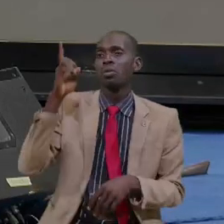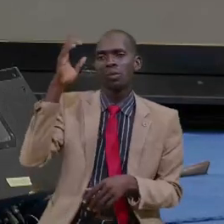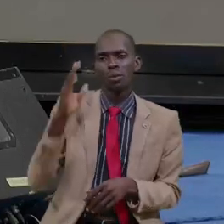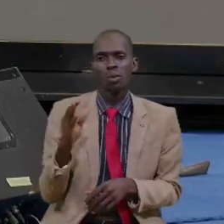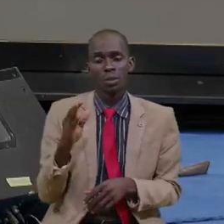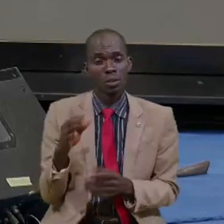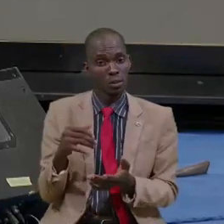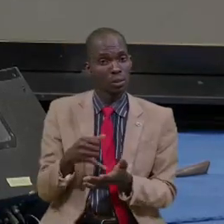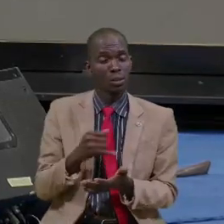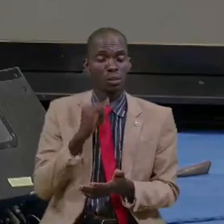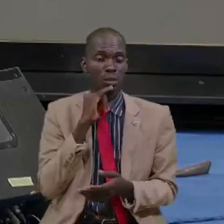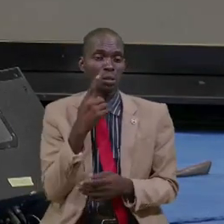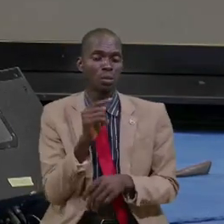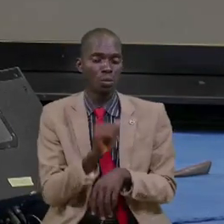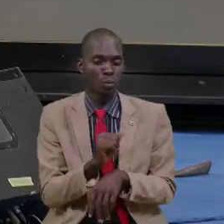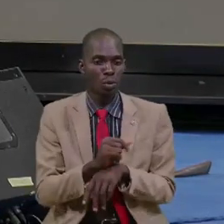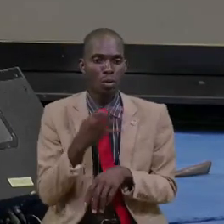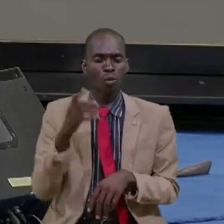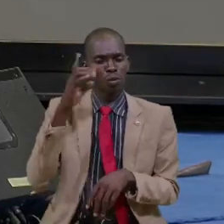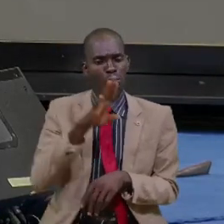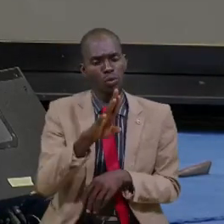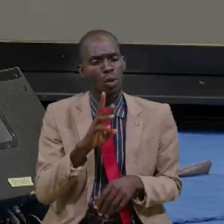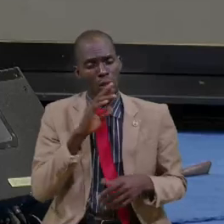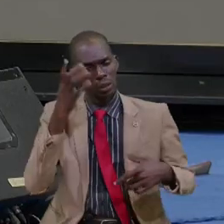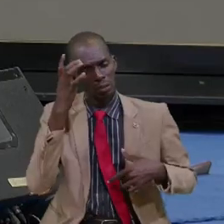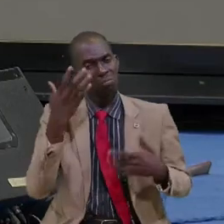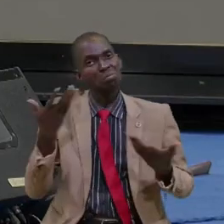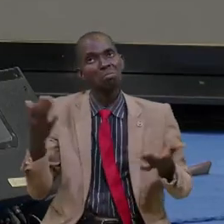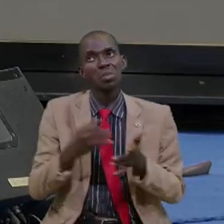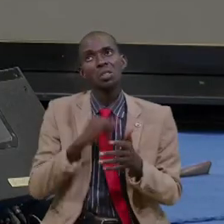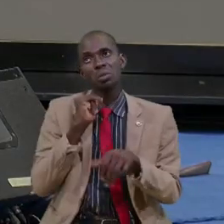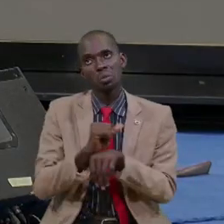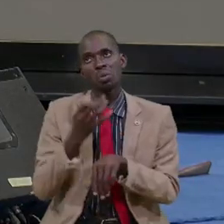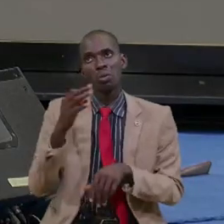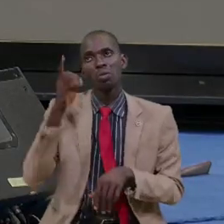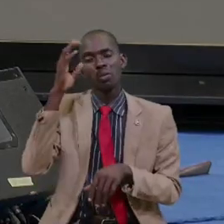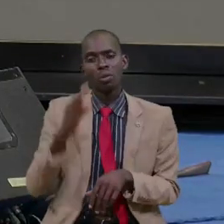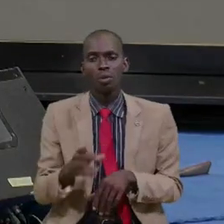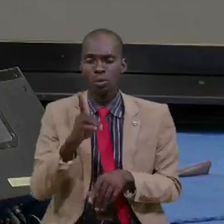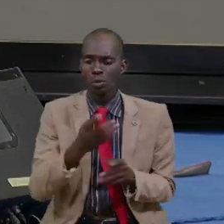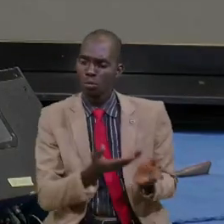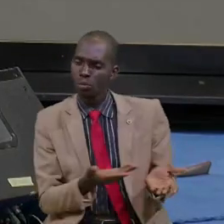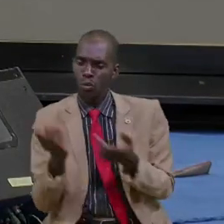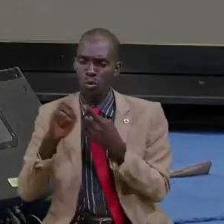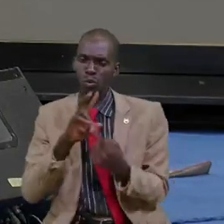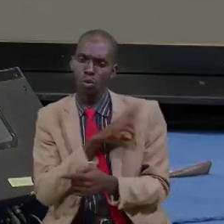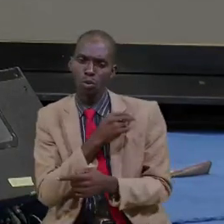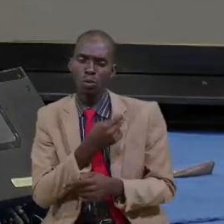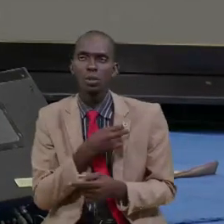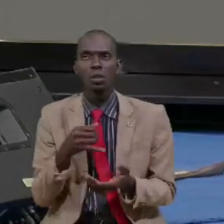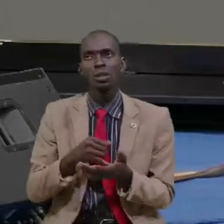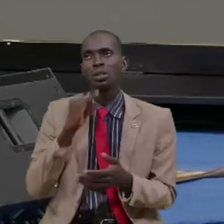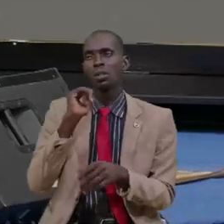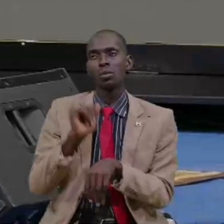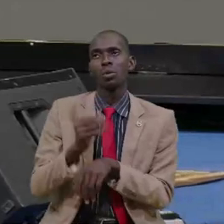c'est un acte de Dieu. Ils disent, ah, que c'est un acte de Dieu. Est-ce que tu es hospitalisé? Ils disent que c'est un acte de Dieu.